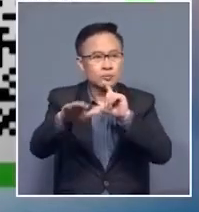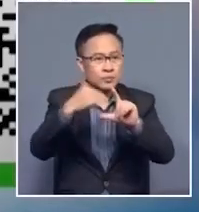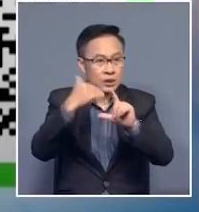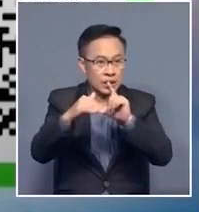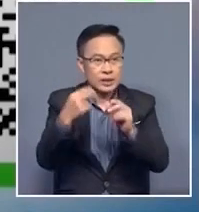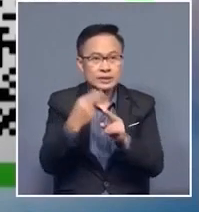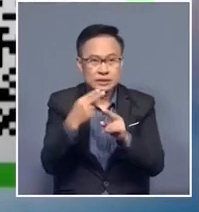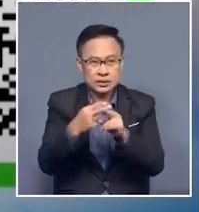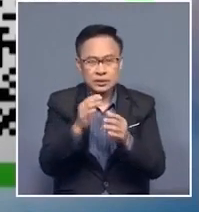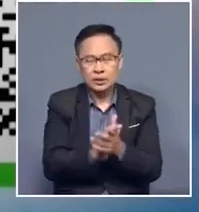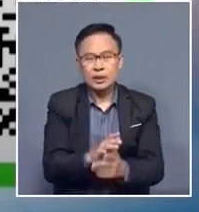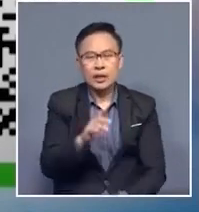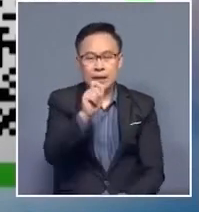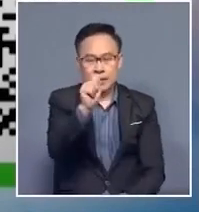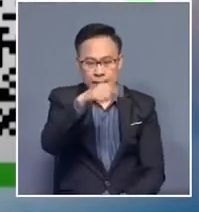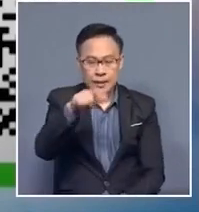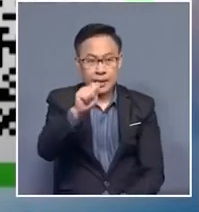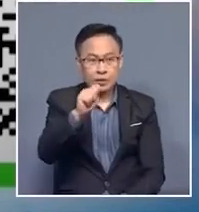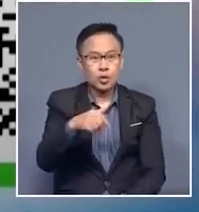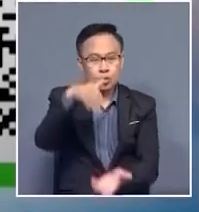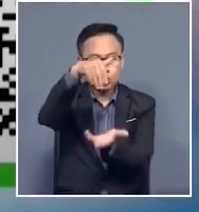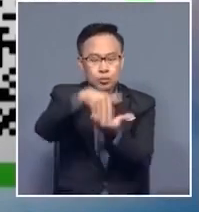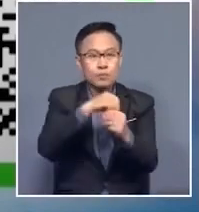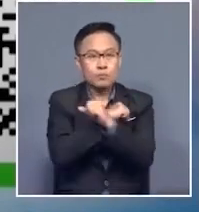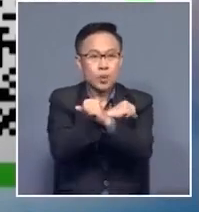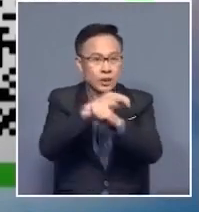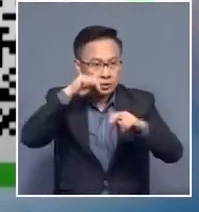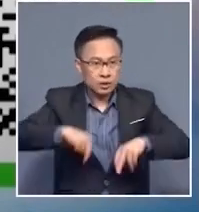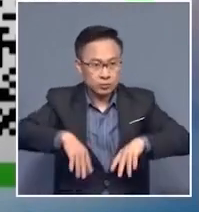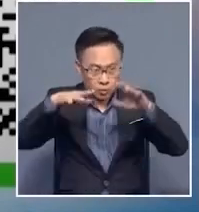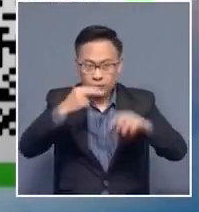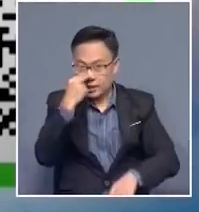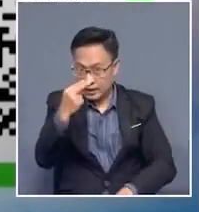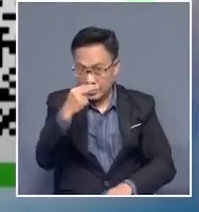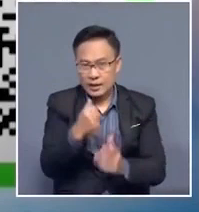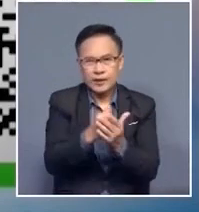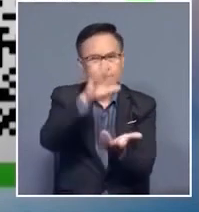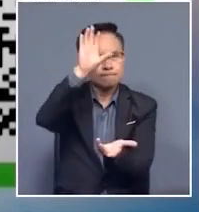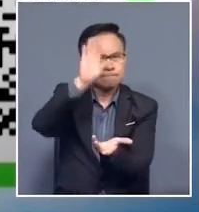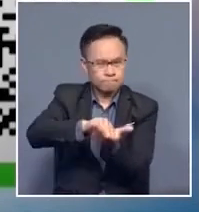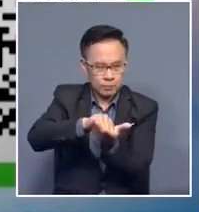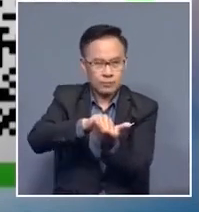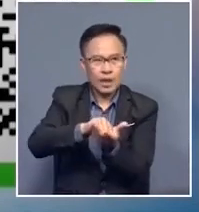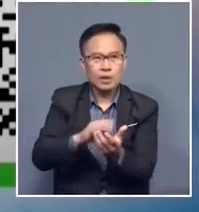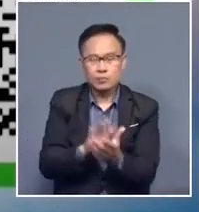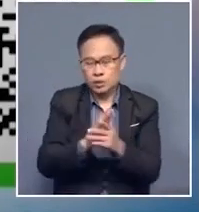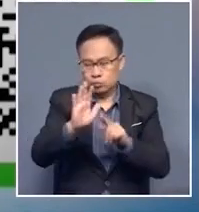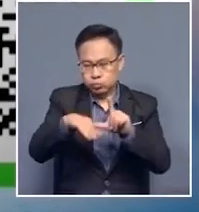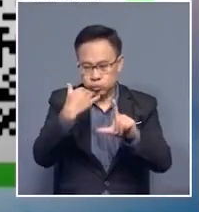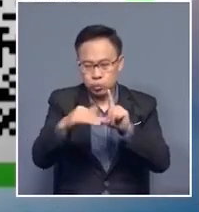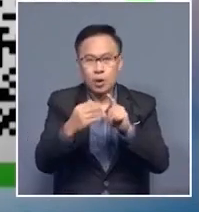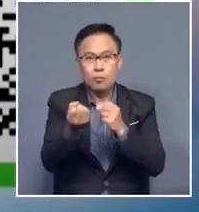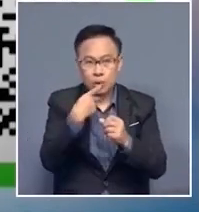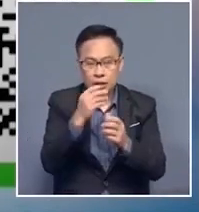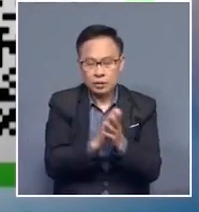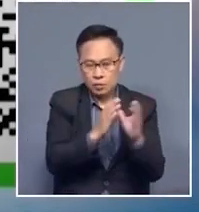จะมีไลน์แอดนะครับซึ่งไลน์แอดนี่จะมี QR code อยู่นะครับไลน์เนี้ยนะครับสามารถที่จะทราบได้เลยตั้งแต่ว่าเมฆฝน